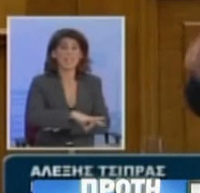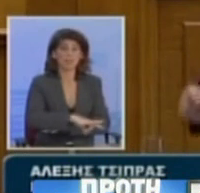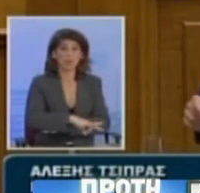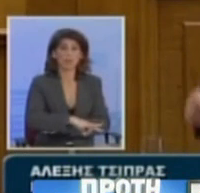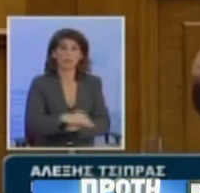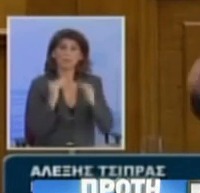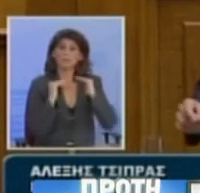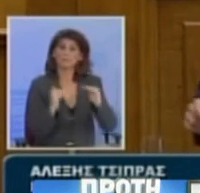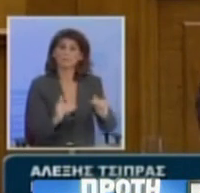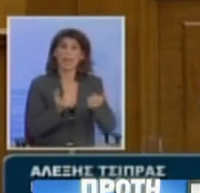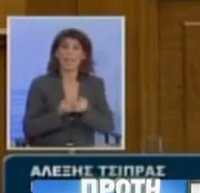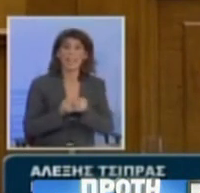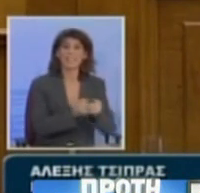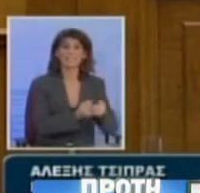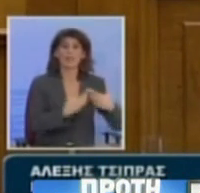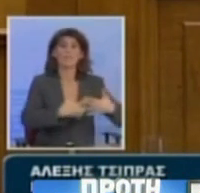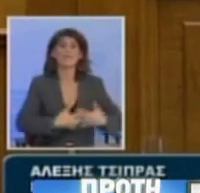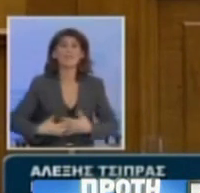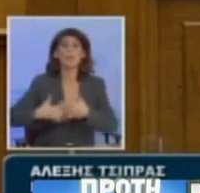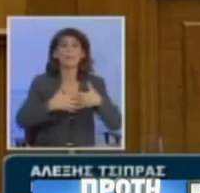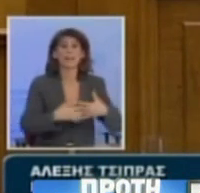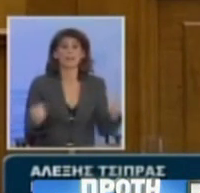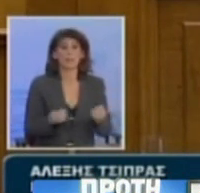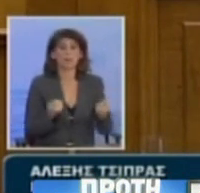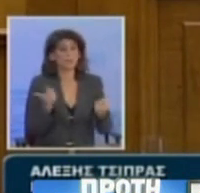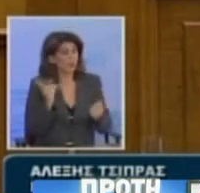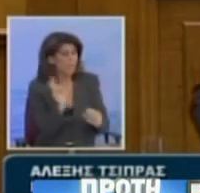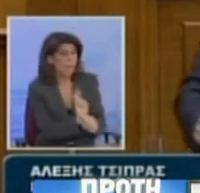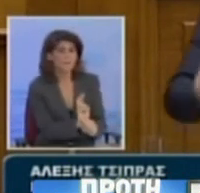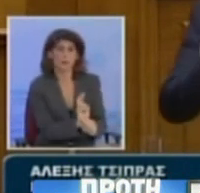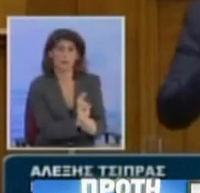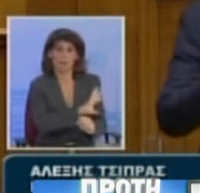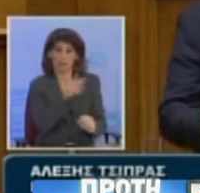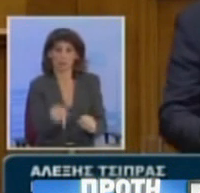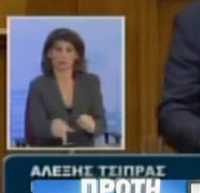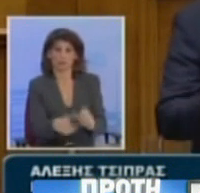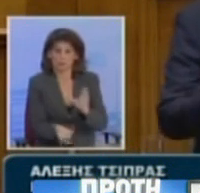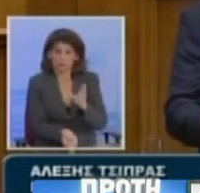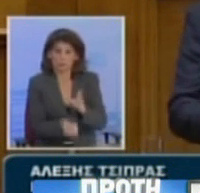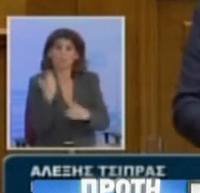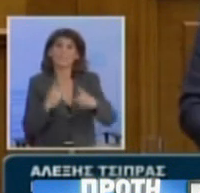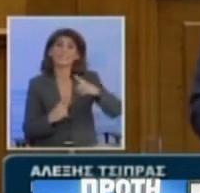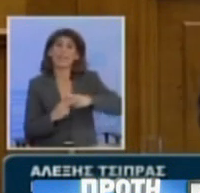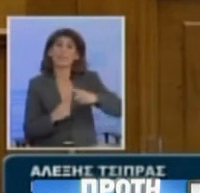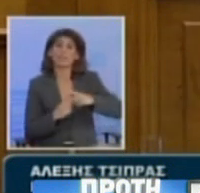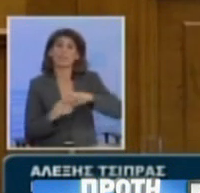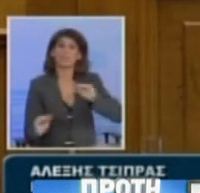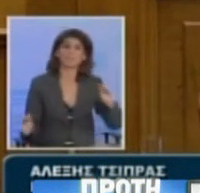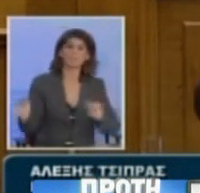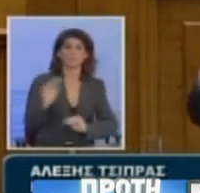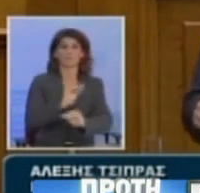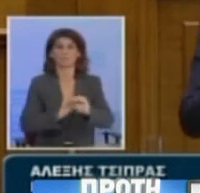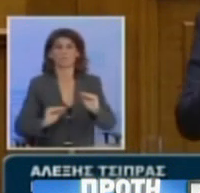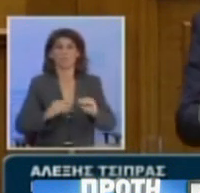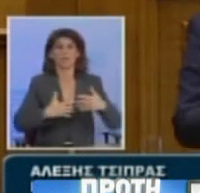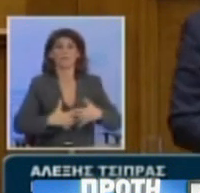για την διατήρηση και ενίσχυση της βιομηχανικής παραγωγής που έχει απομείνει, αλλά και για την καινοτόμα τεχνολογική ανασυγκρότηση